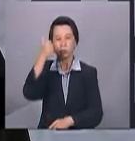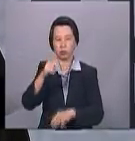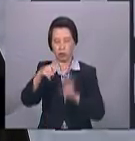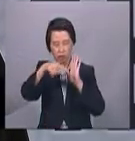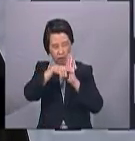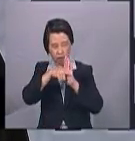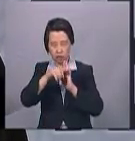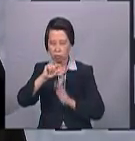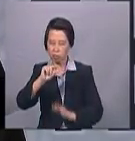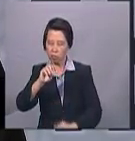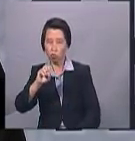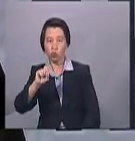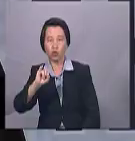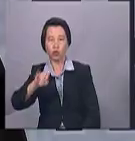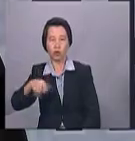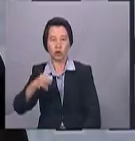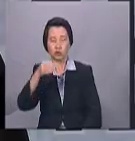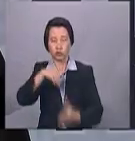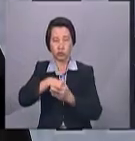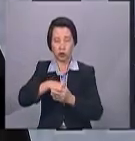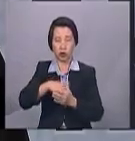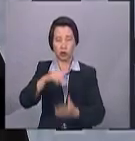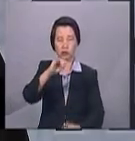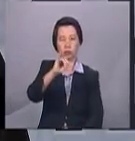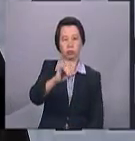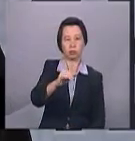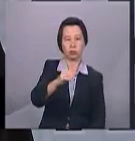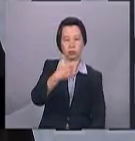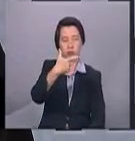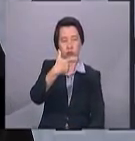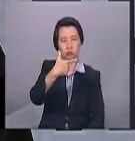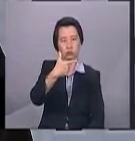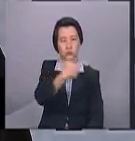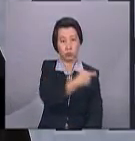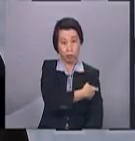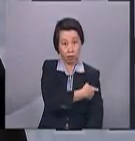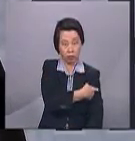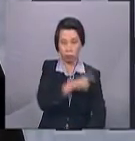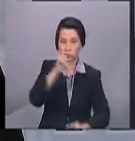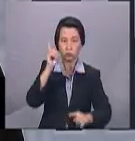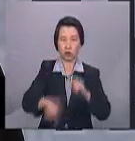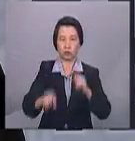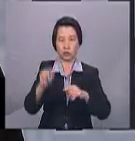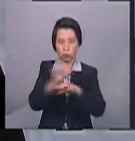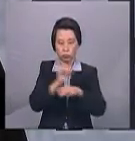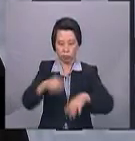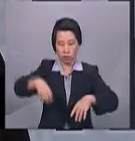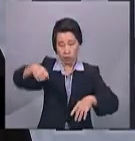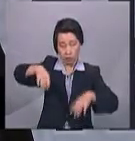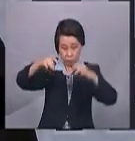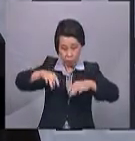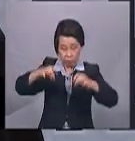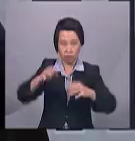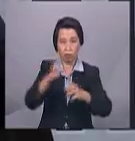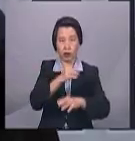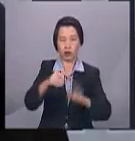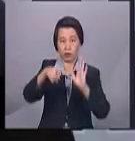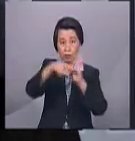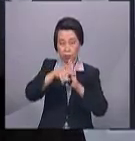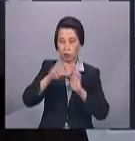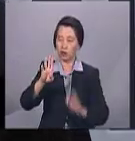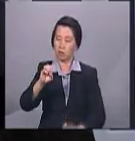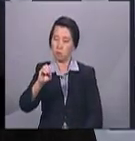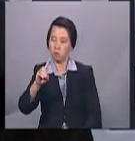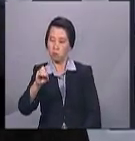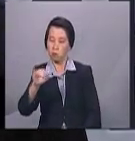sebab yang penting ialah dalam diagnosa kita tak boleh menggunakan test kit antibody. Walau bagaimanapun, kita